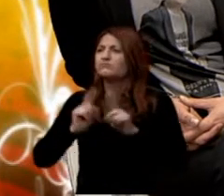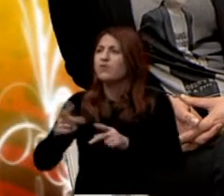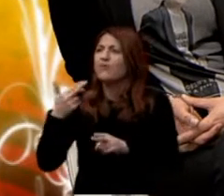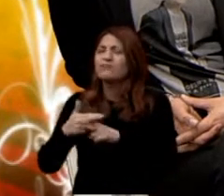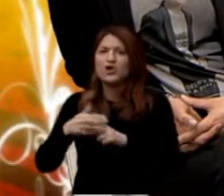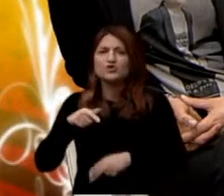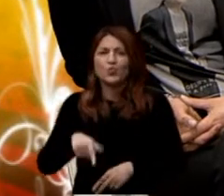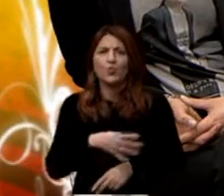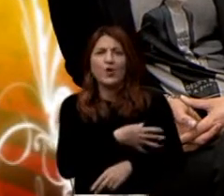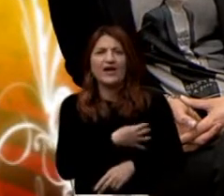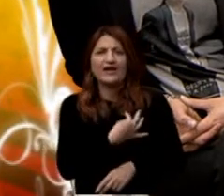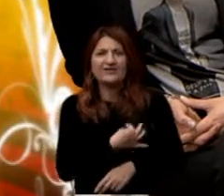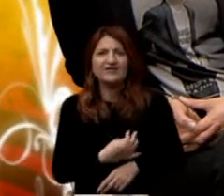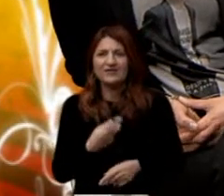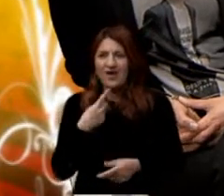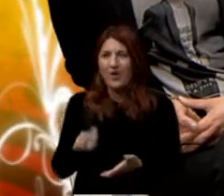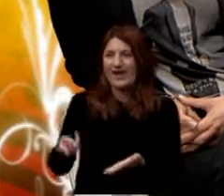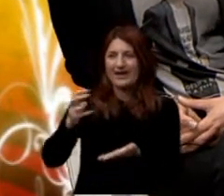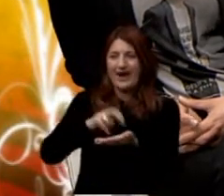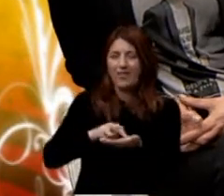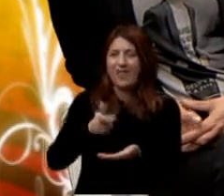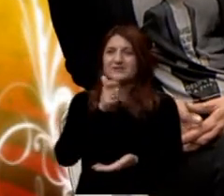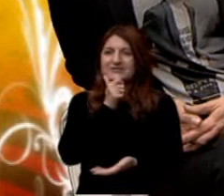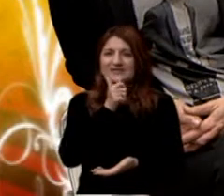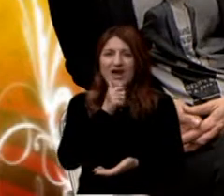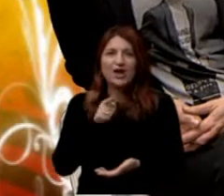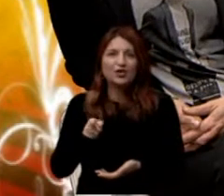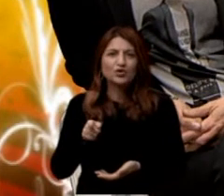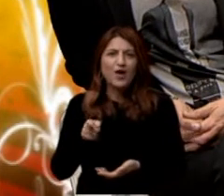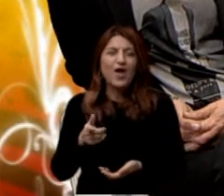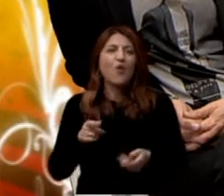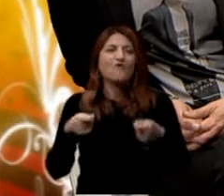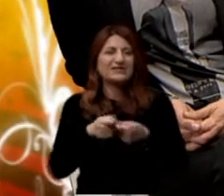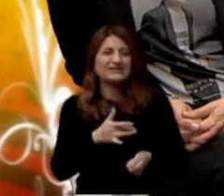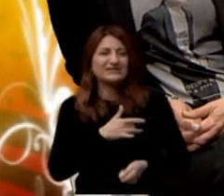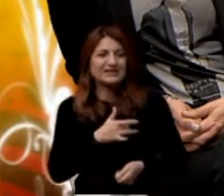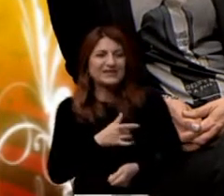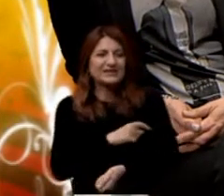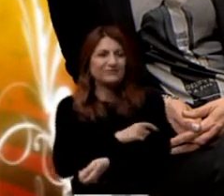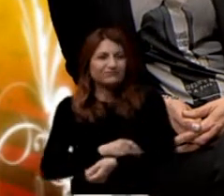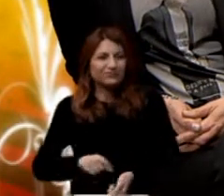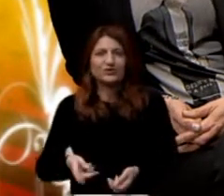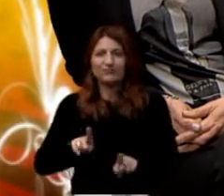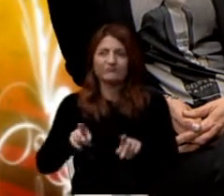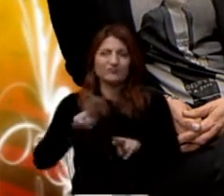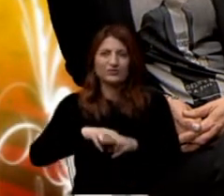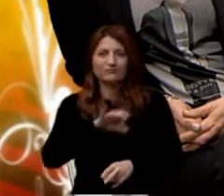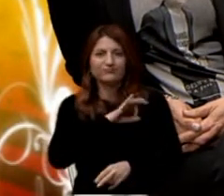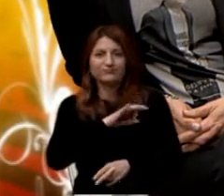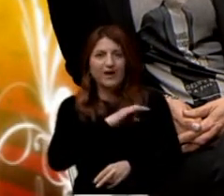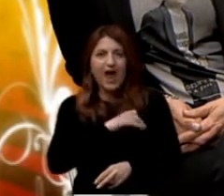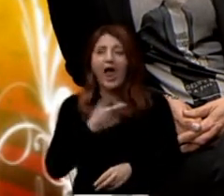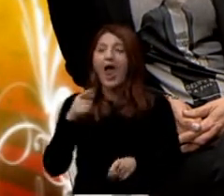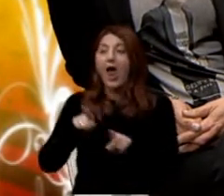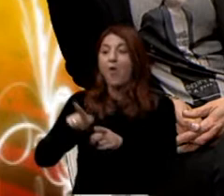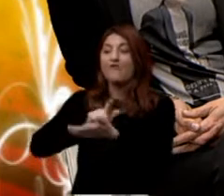u Hrvatskoj prisutno, u ranijoj starosti, a to su cerebrovaskularne bolesti na prvom mjestu, i u